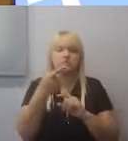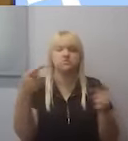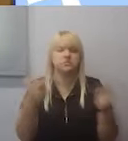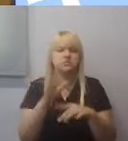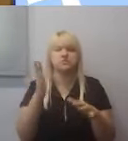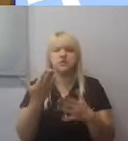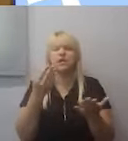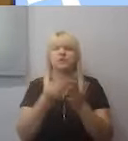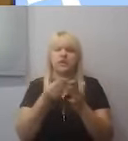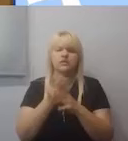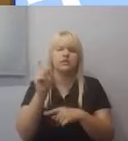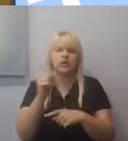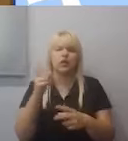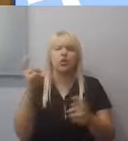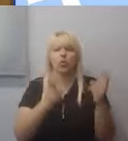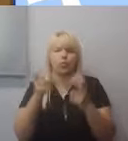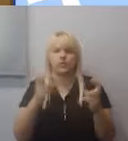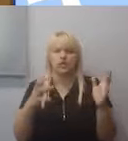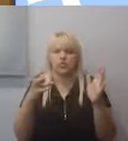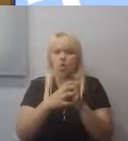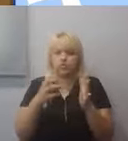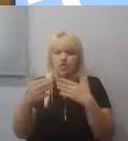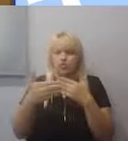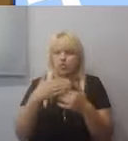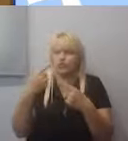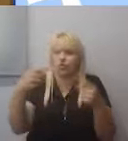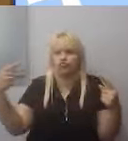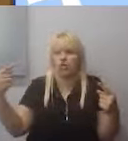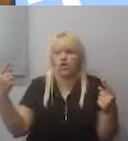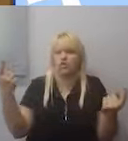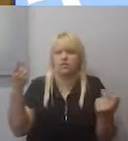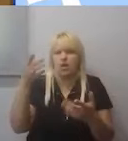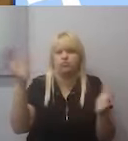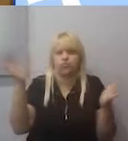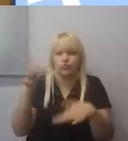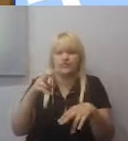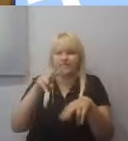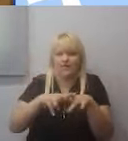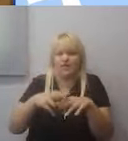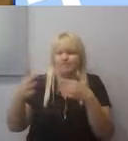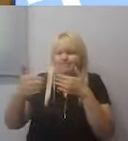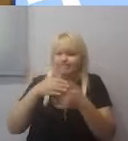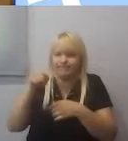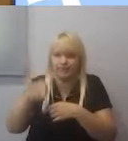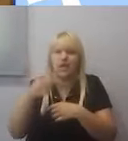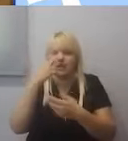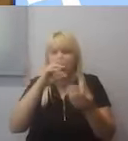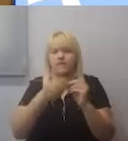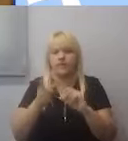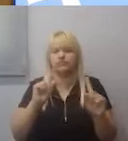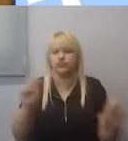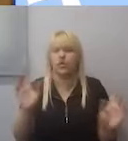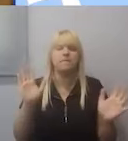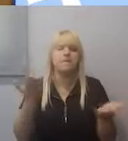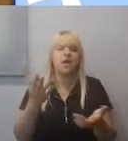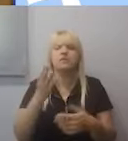rūpniecisko objektu tuvums dažādām šajām te pulcēšanās vietām to mēs ņemam vērā bet mēs nevaram ignorēt